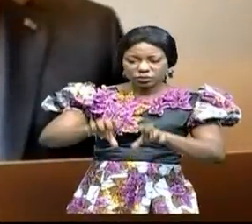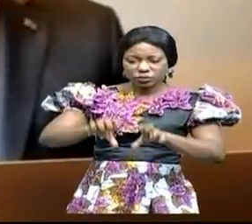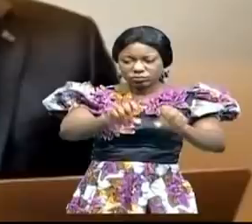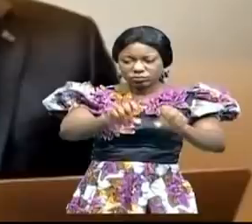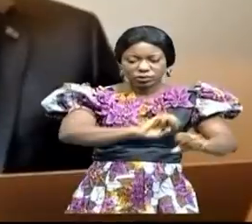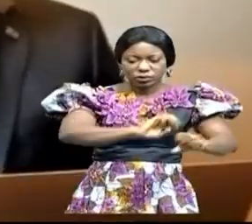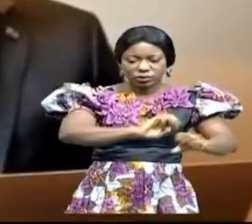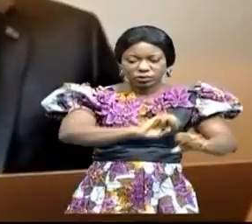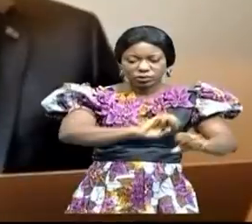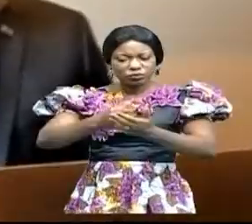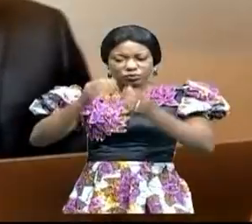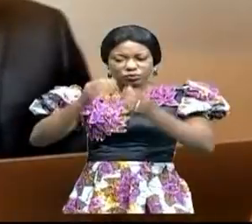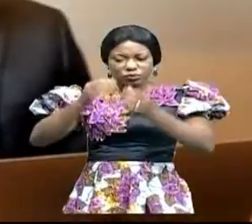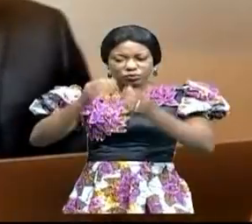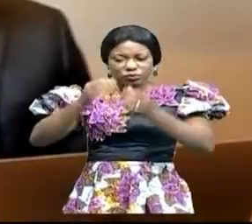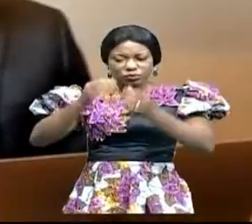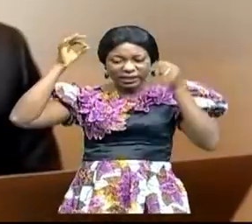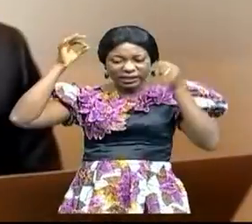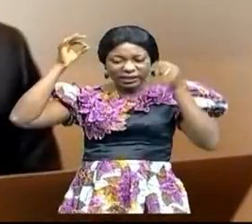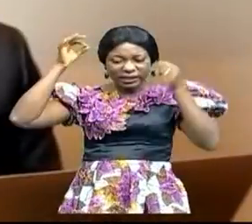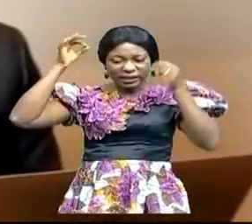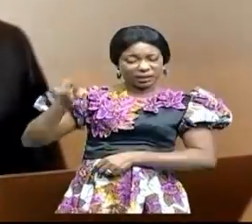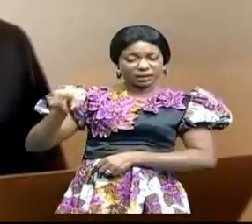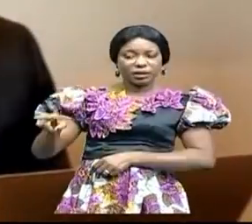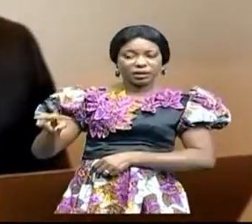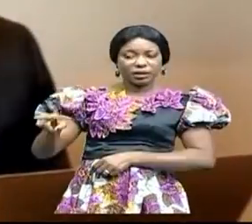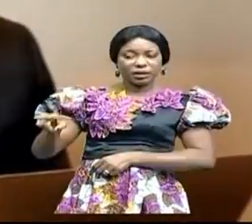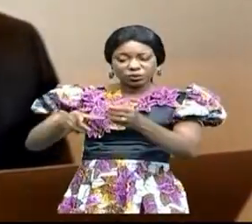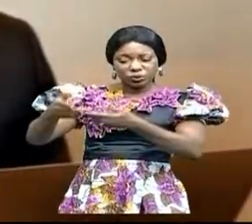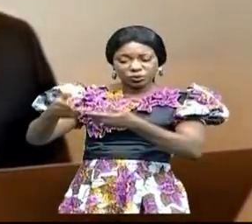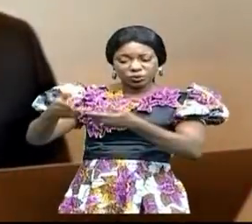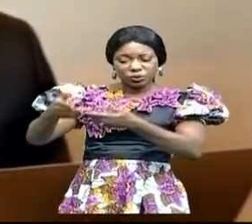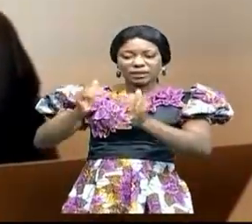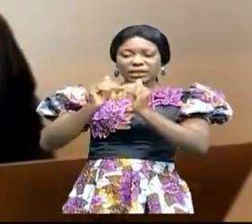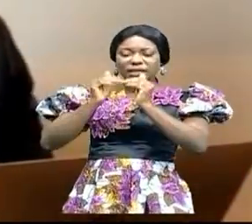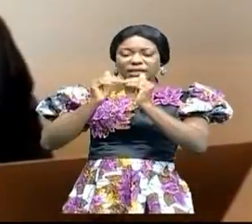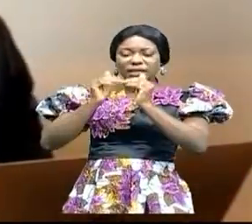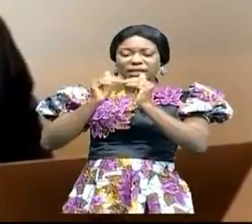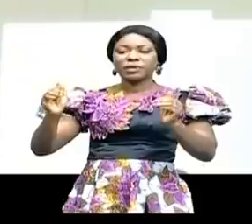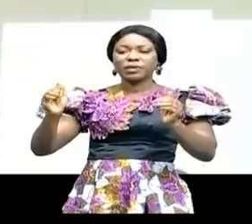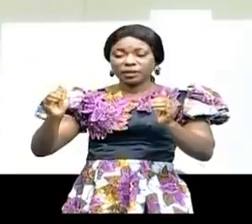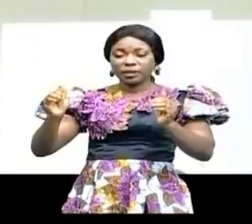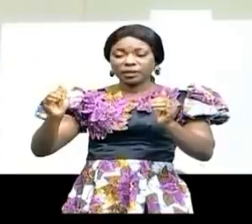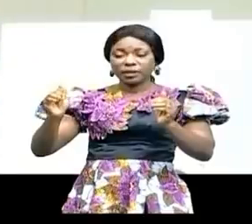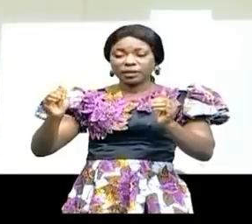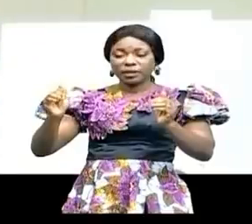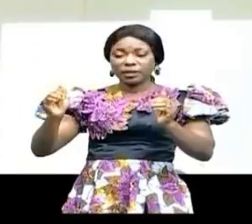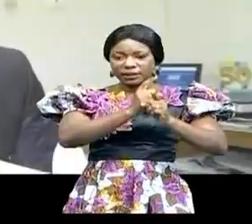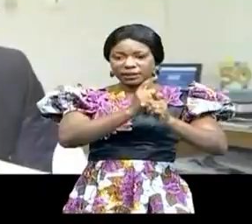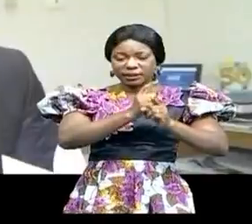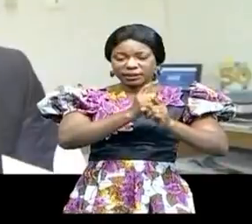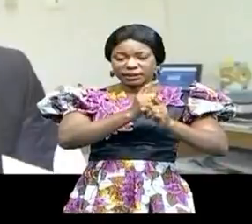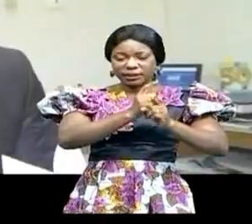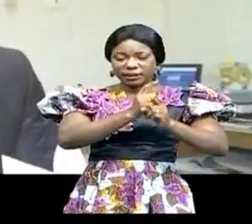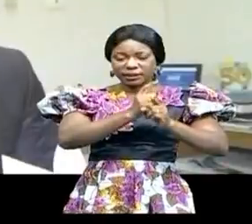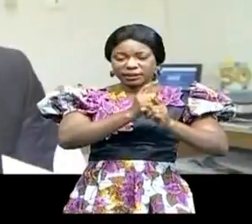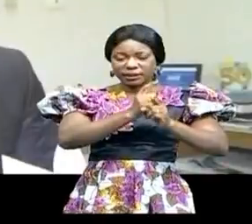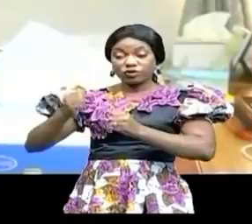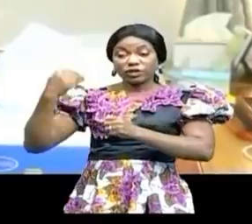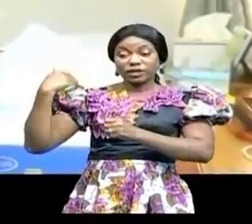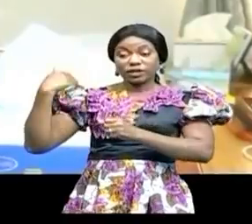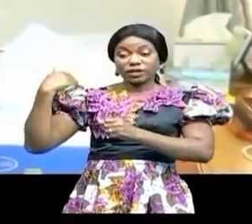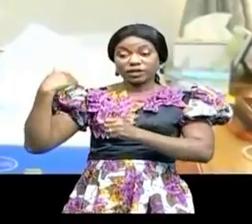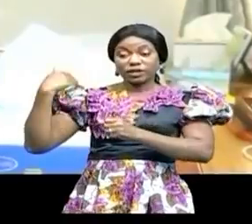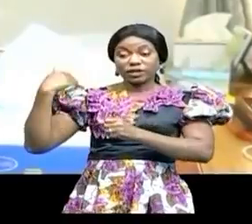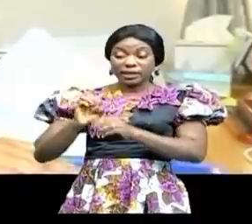à l'aventure terroriste et restaurer la sécurité, la paix et l'autorité de l'État dans cette